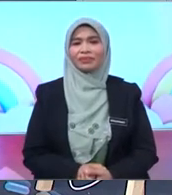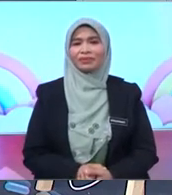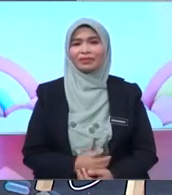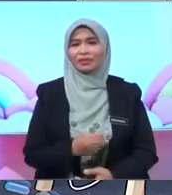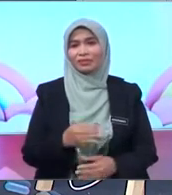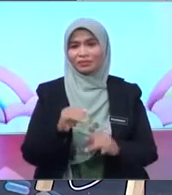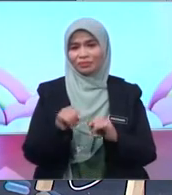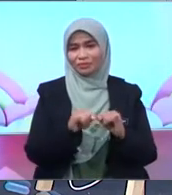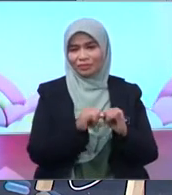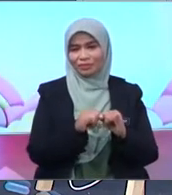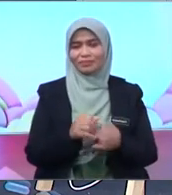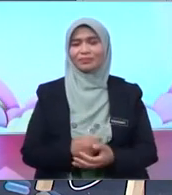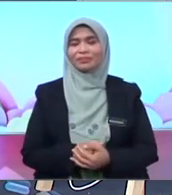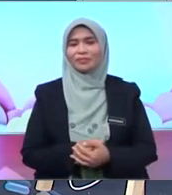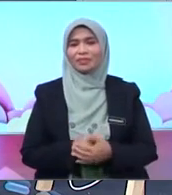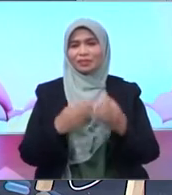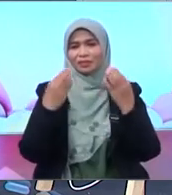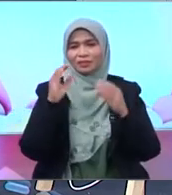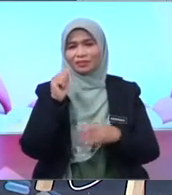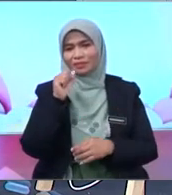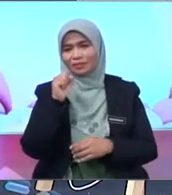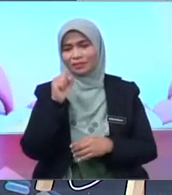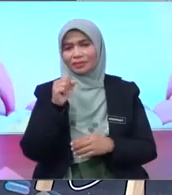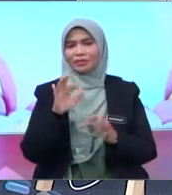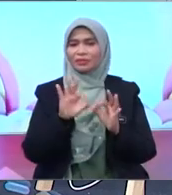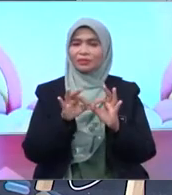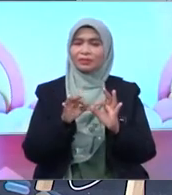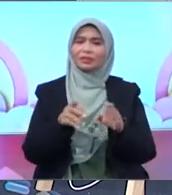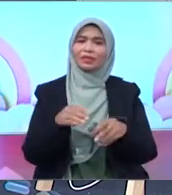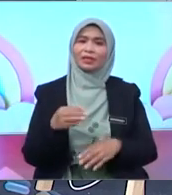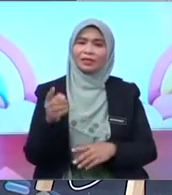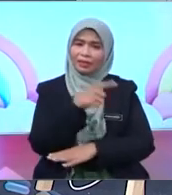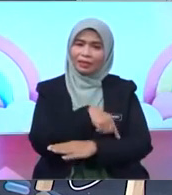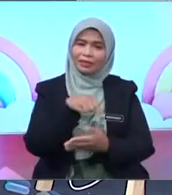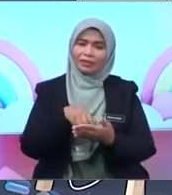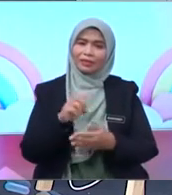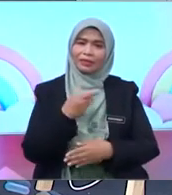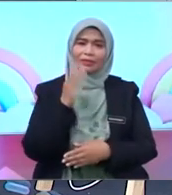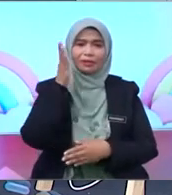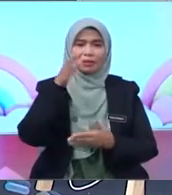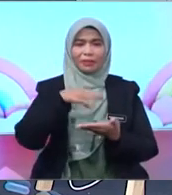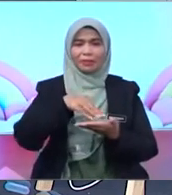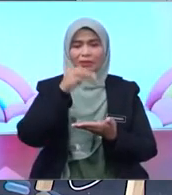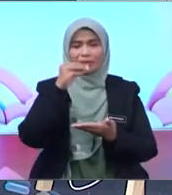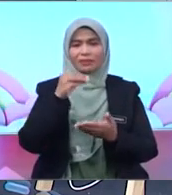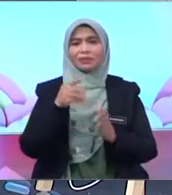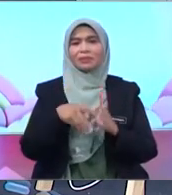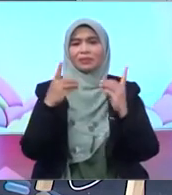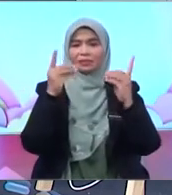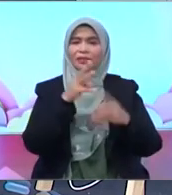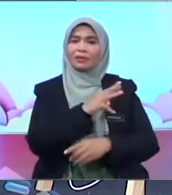lupa juga jodoh pasti sore kita yaitu cek Gunner Asmawati dimana pada hari ini kita akan belajar mata pelajaran pendidikan